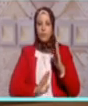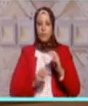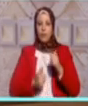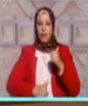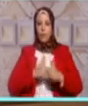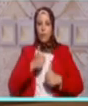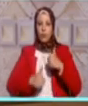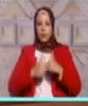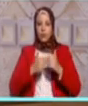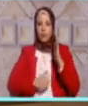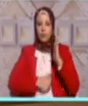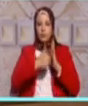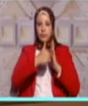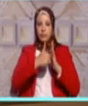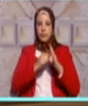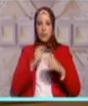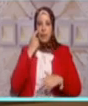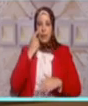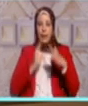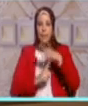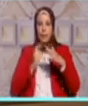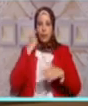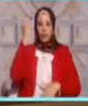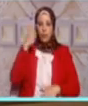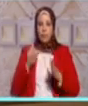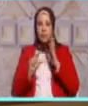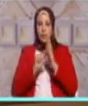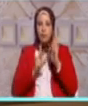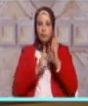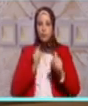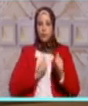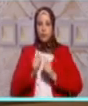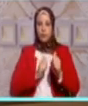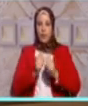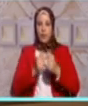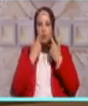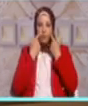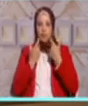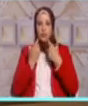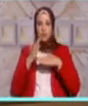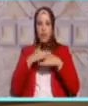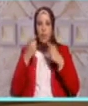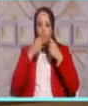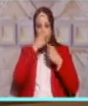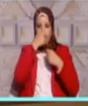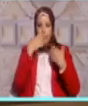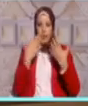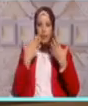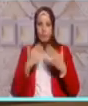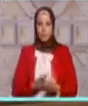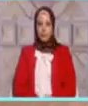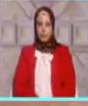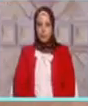شمس بالمركز الحقيقة الثاني في مسابقة الحفاظ على البيئة أو